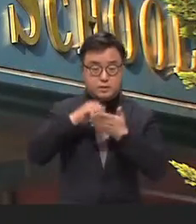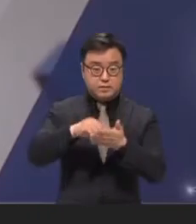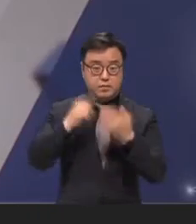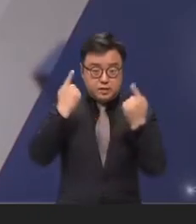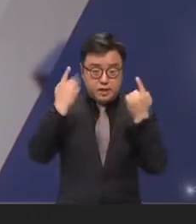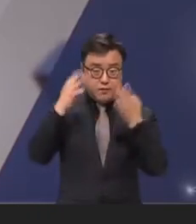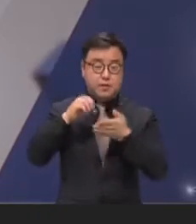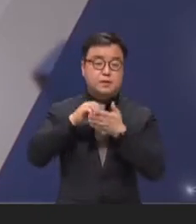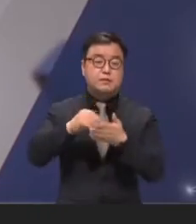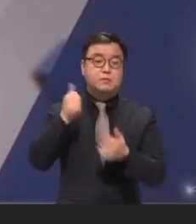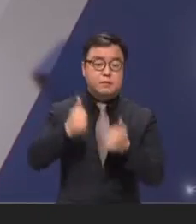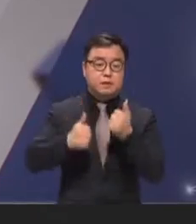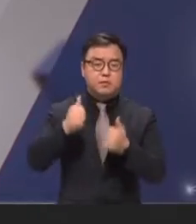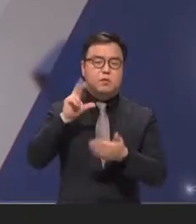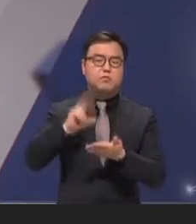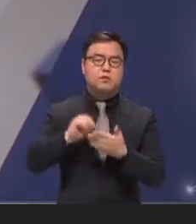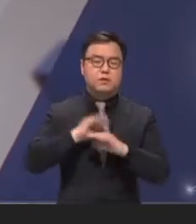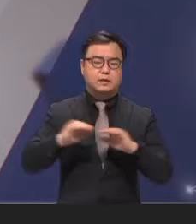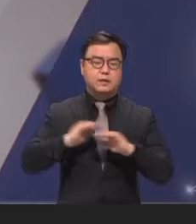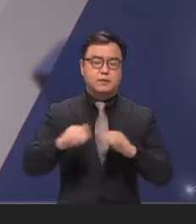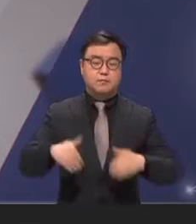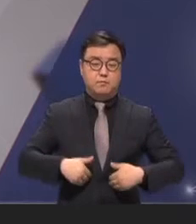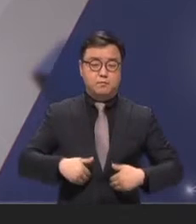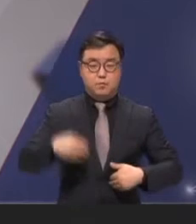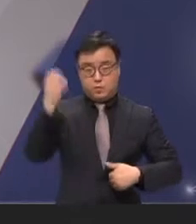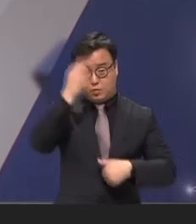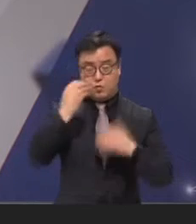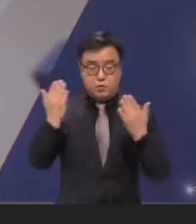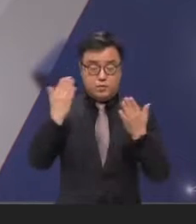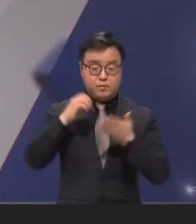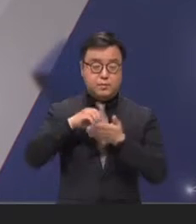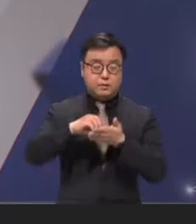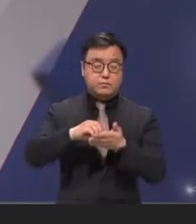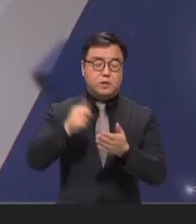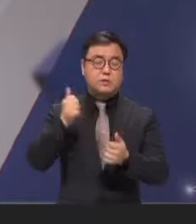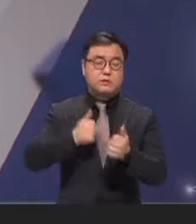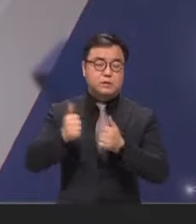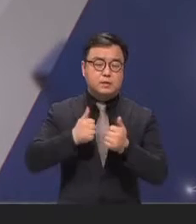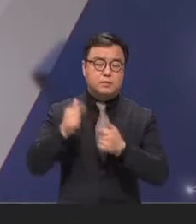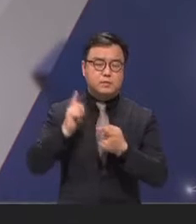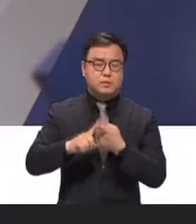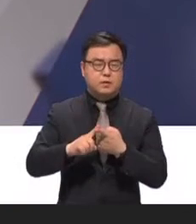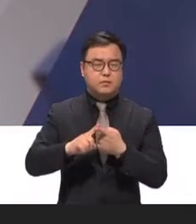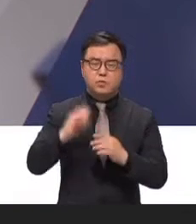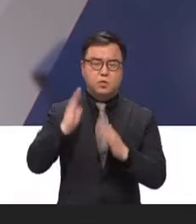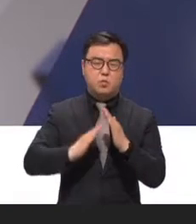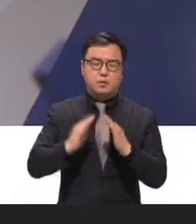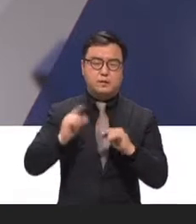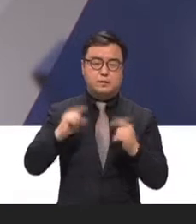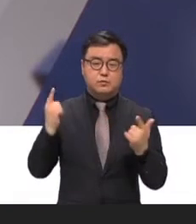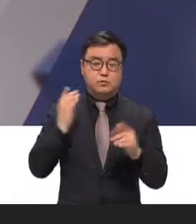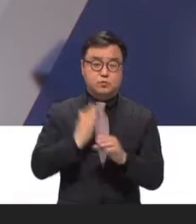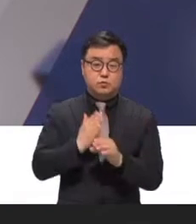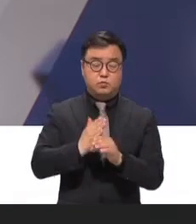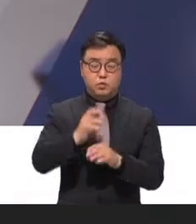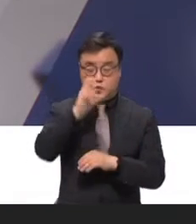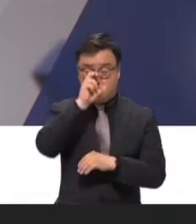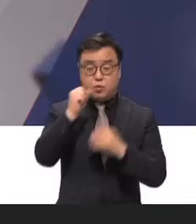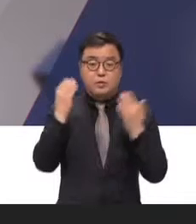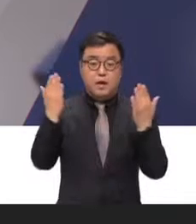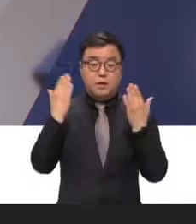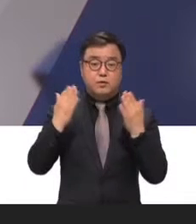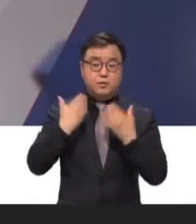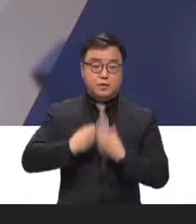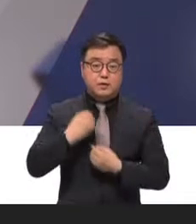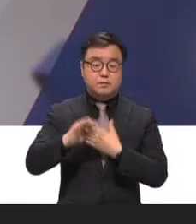문제를 해결해야 됩니다. 그래서 현재 고입 전형 굉장히 불공정한 경쟁으로 많이 지금 있습니다. 네. 그래서 소위 좋은 학교들